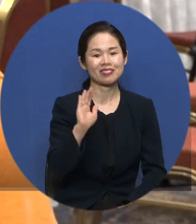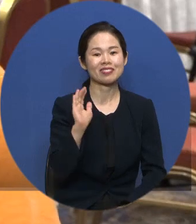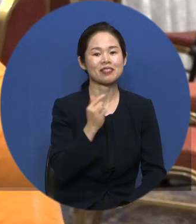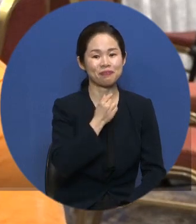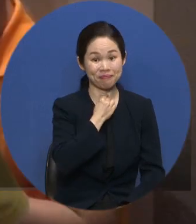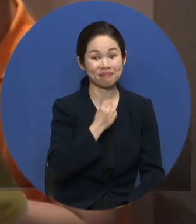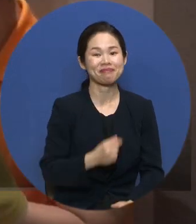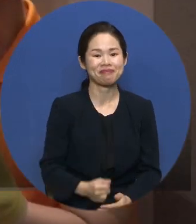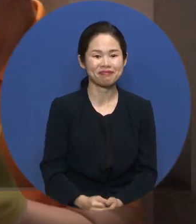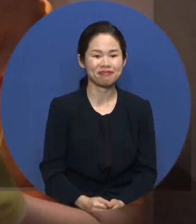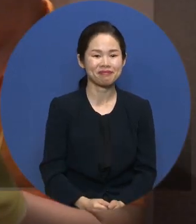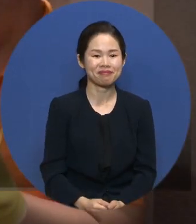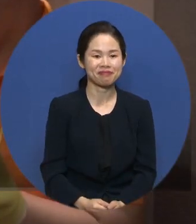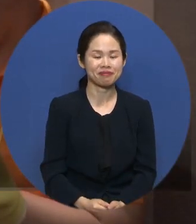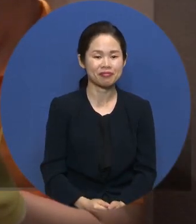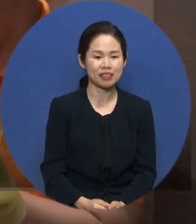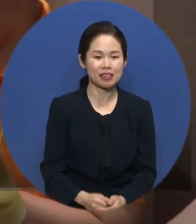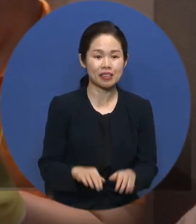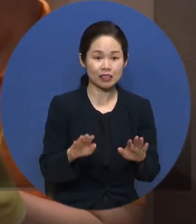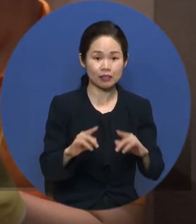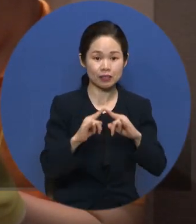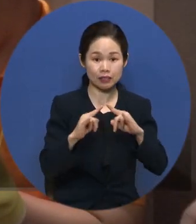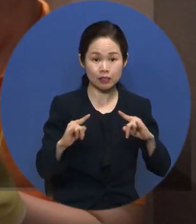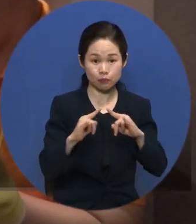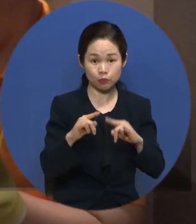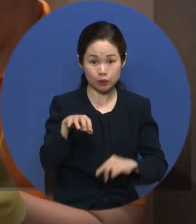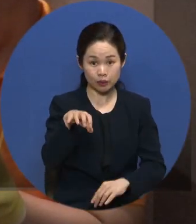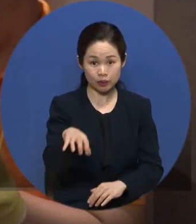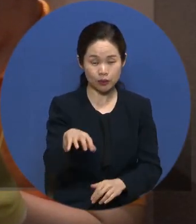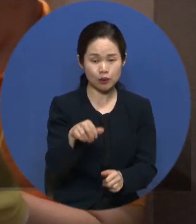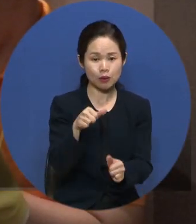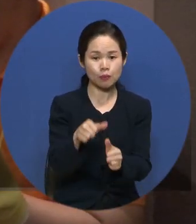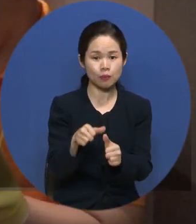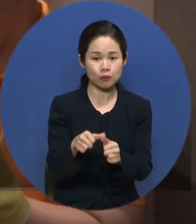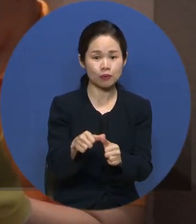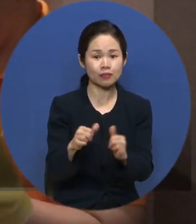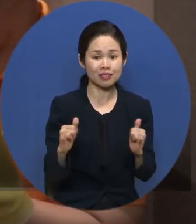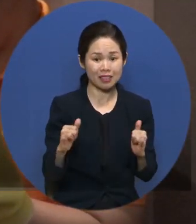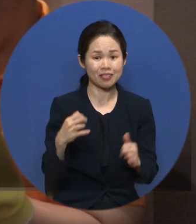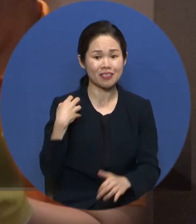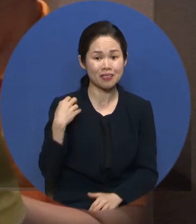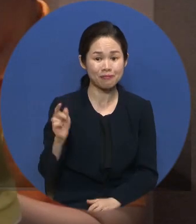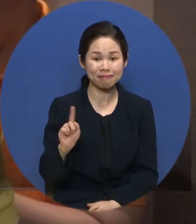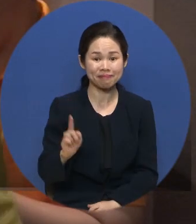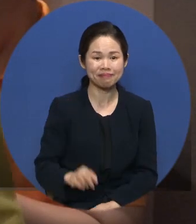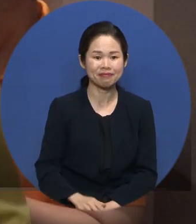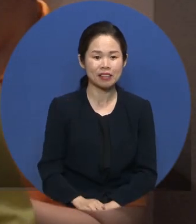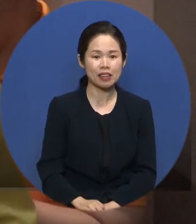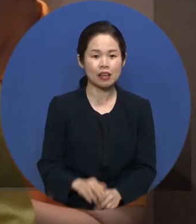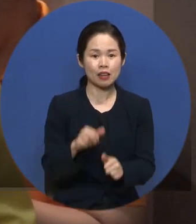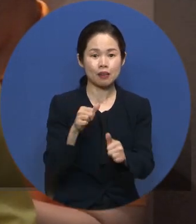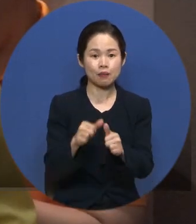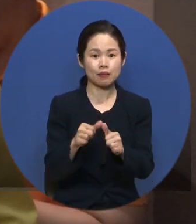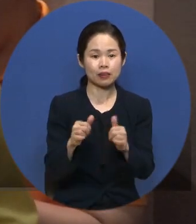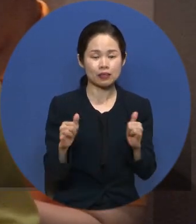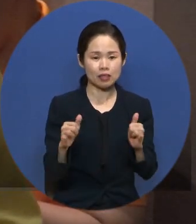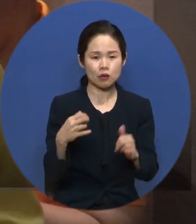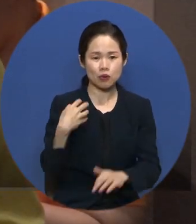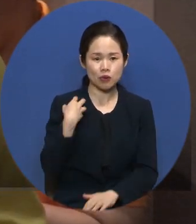되고 싶습니다. 희망캠프에서 멘토의 역할이라는 게 무엇인가요? 멘토의 역할은